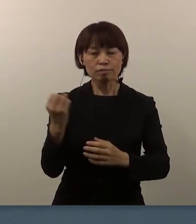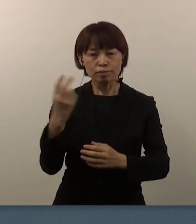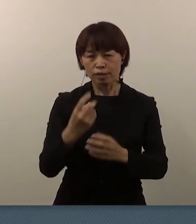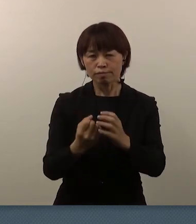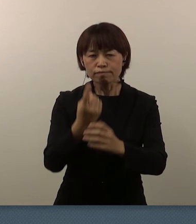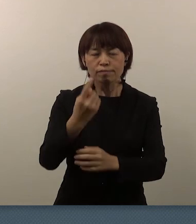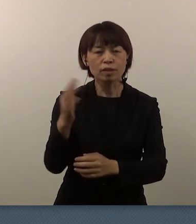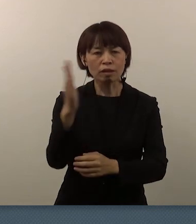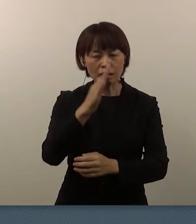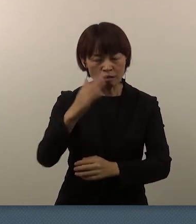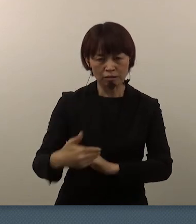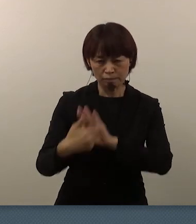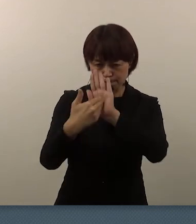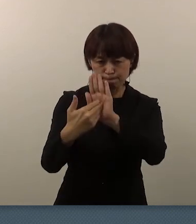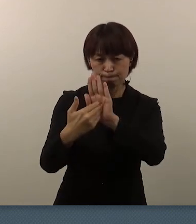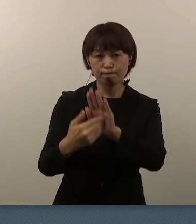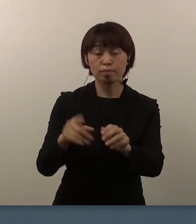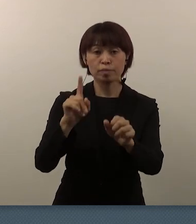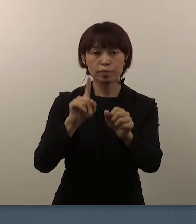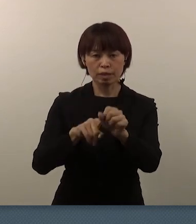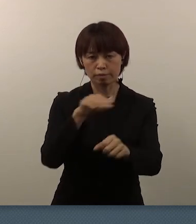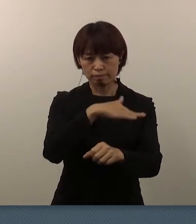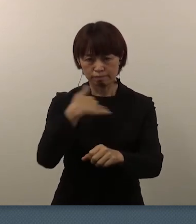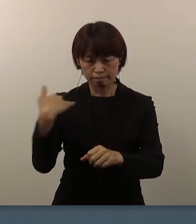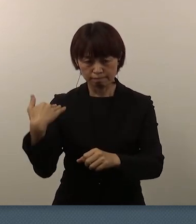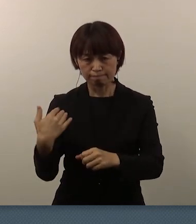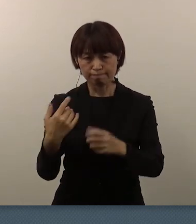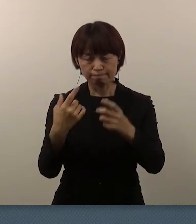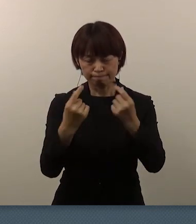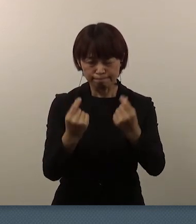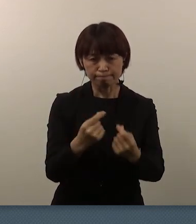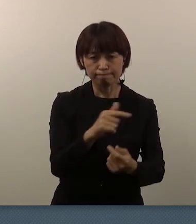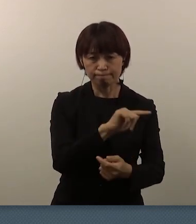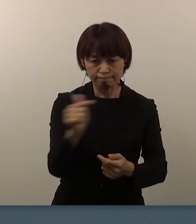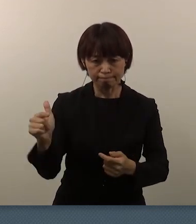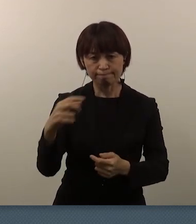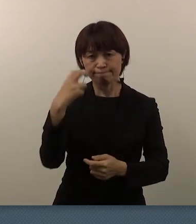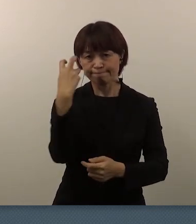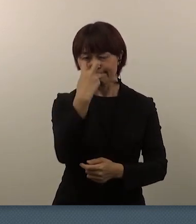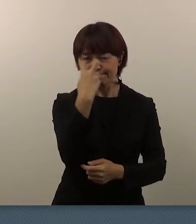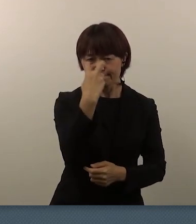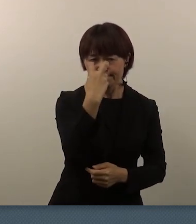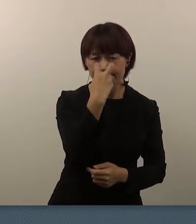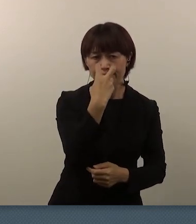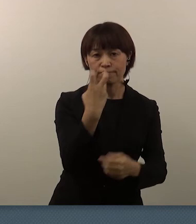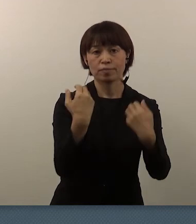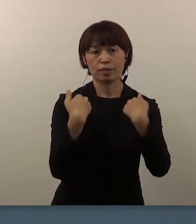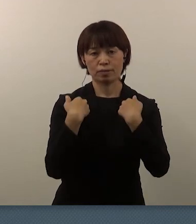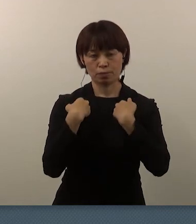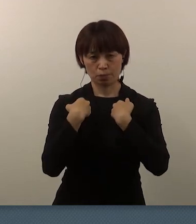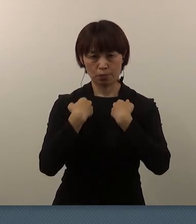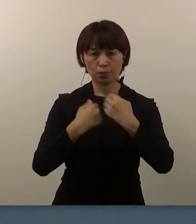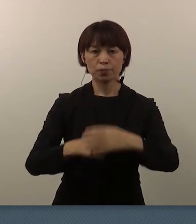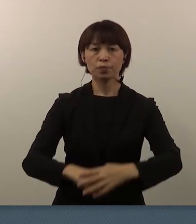けないというところで、我々も徹底的にいろんなことを見直していかなきゃいけないというふうに思っています。